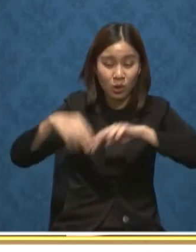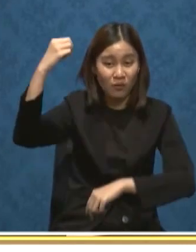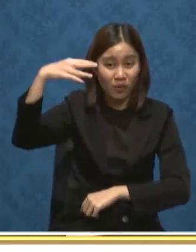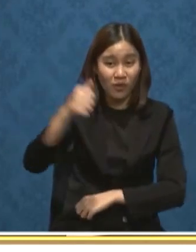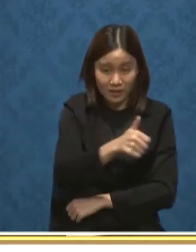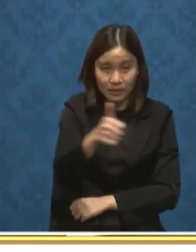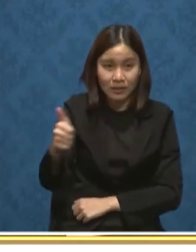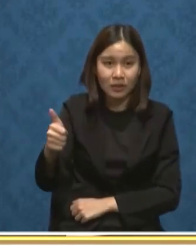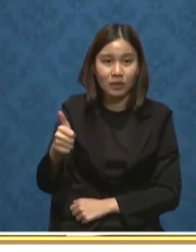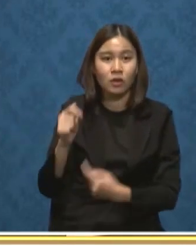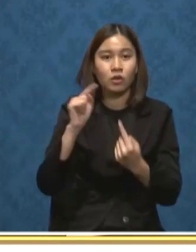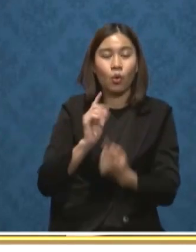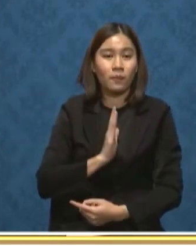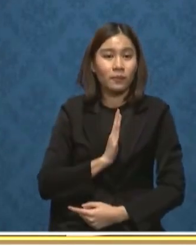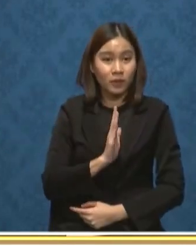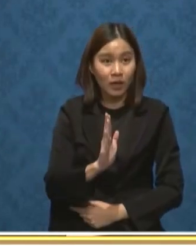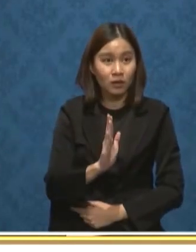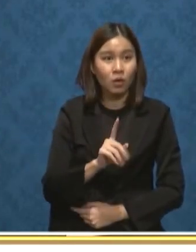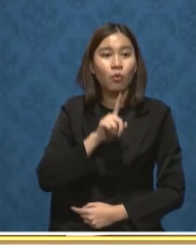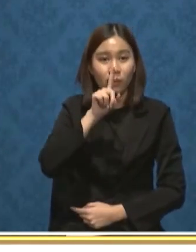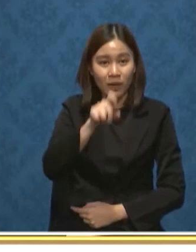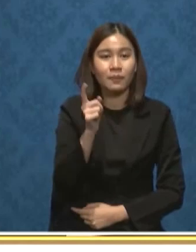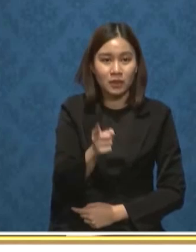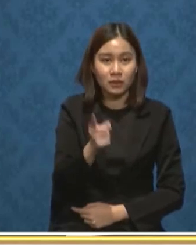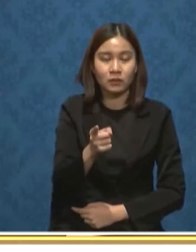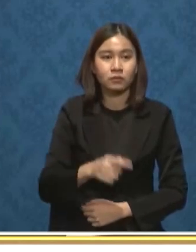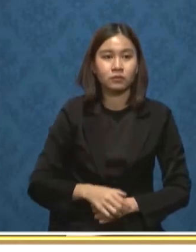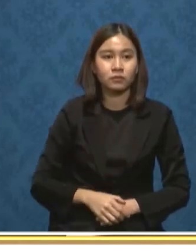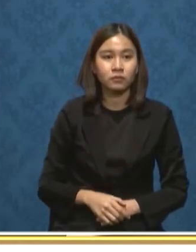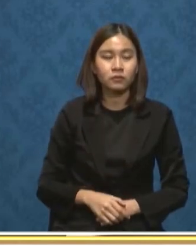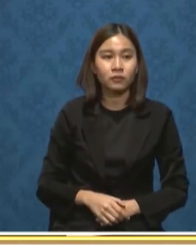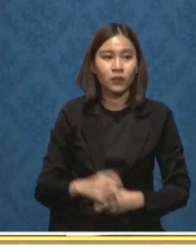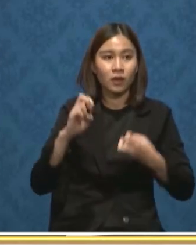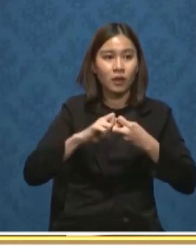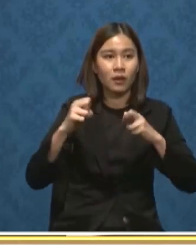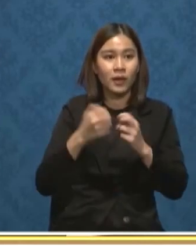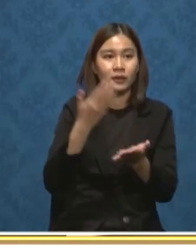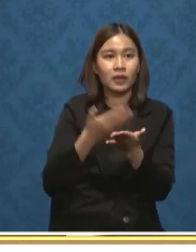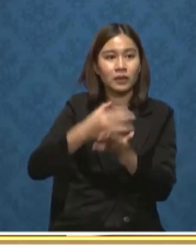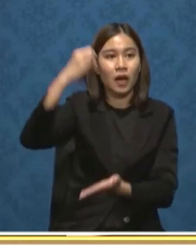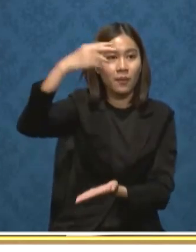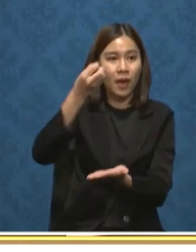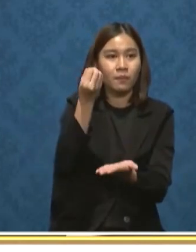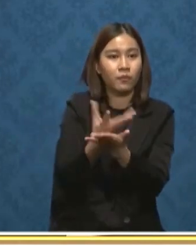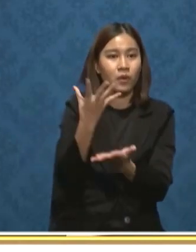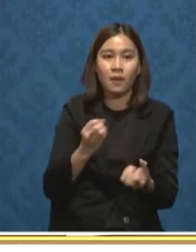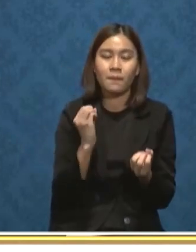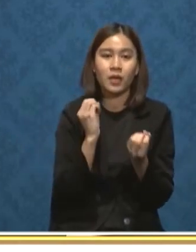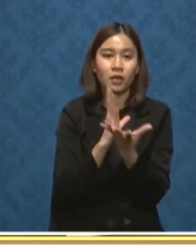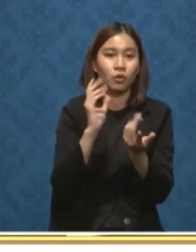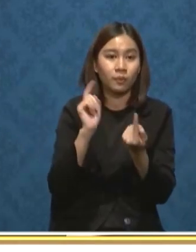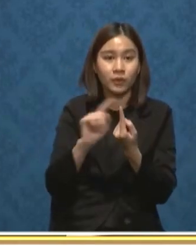ี่วาดีแล้วเพื่อความเป็ถามแล้วผมถามตรงๆปัญหาขาไฟแ Ling marijuanaไม่ให้เดือดร้อน แค่